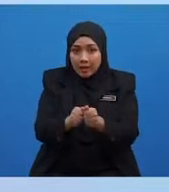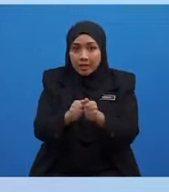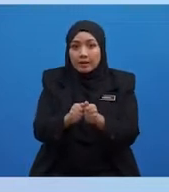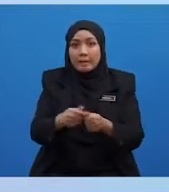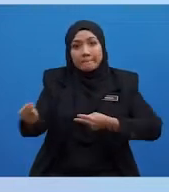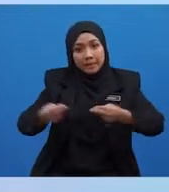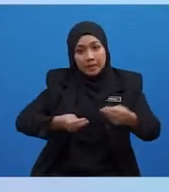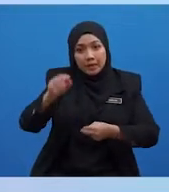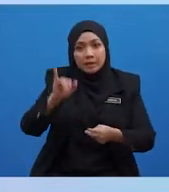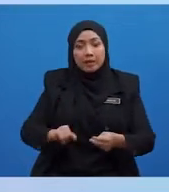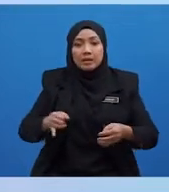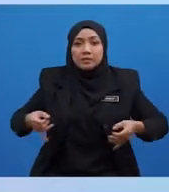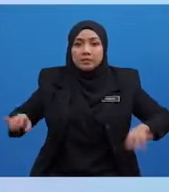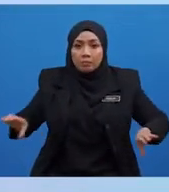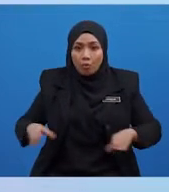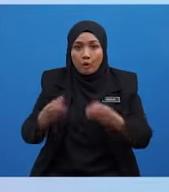Golongan pengguna.